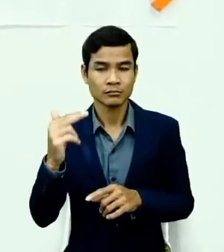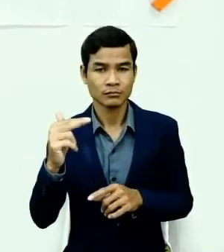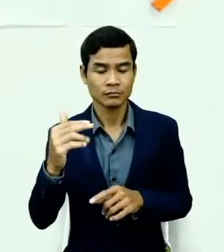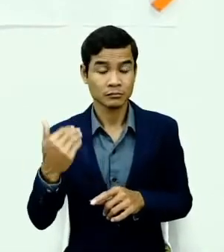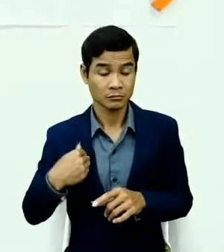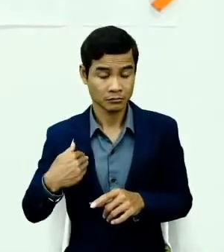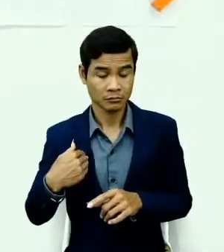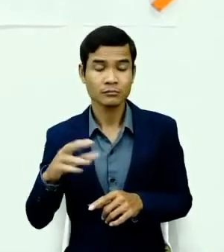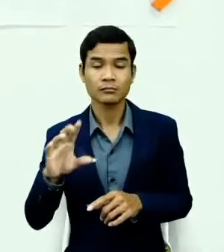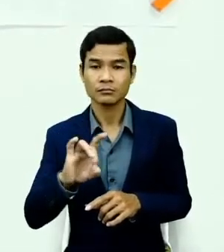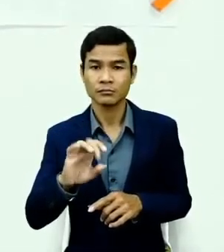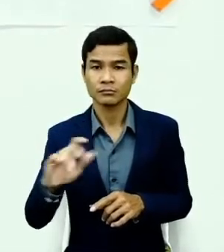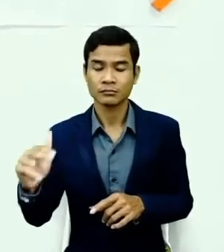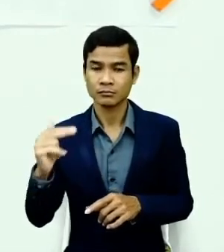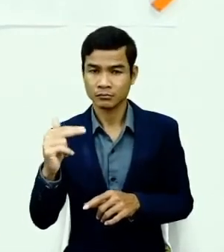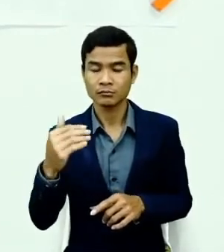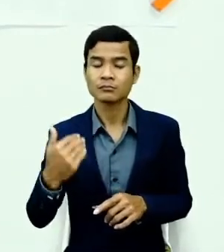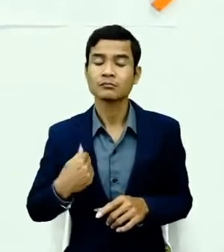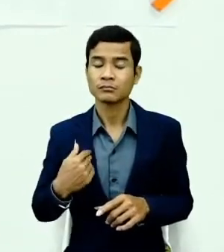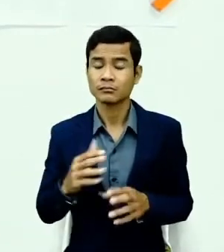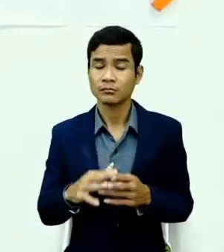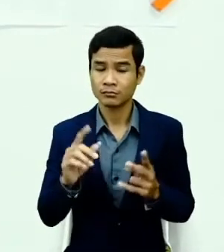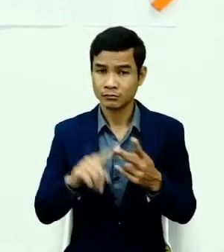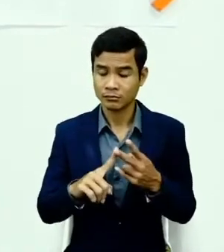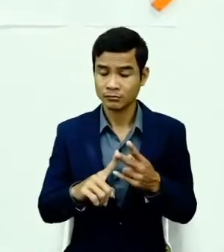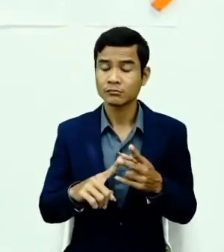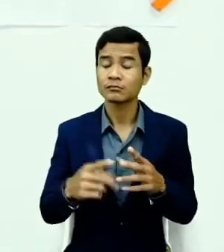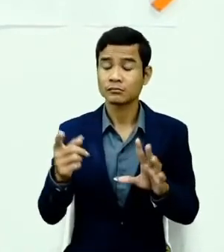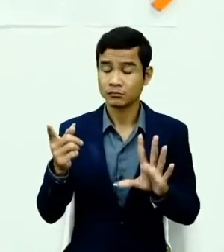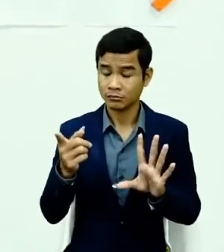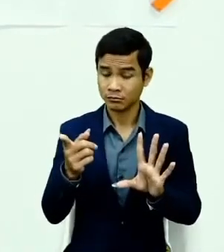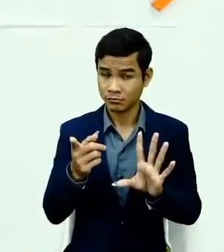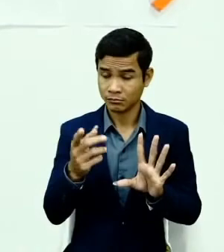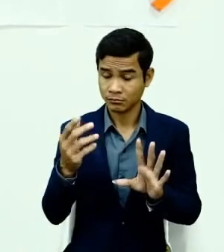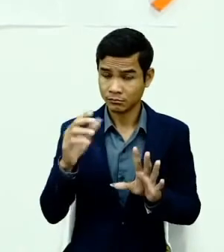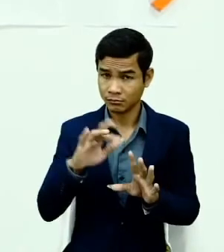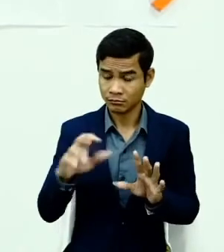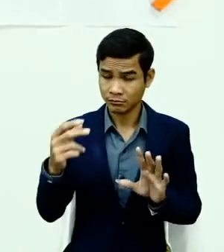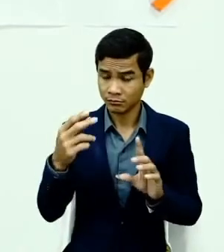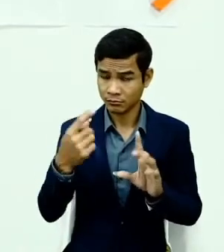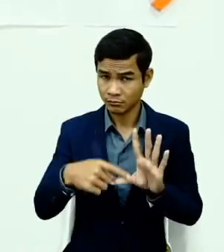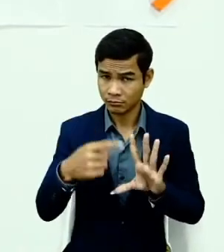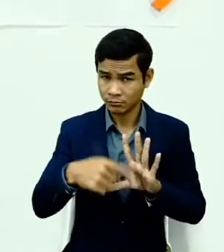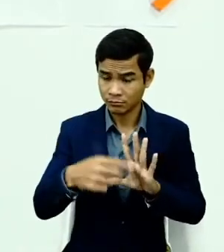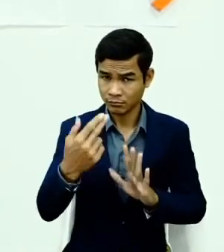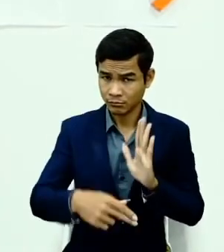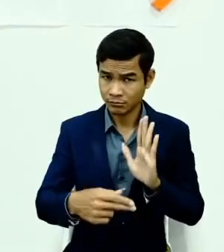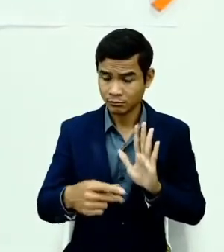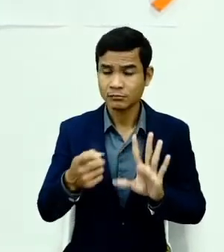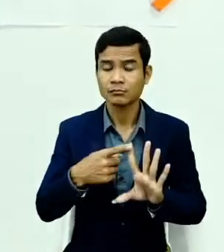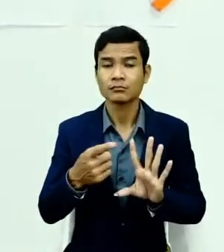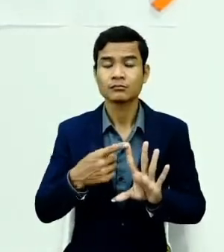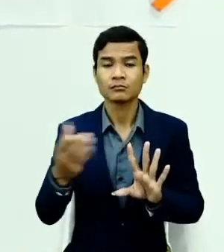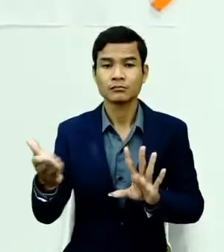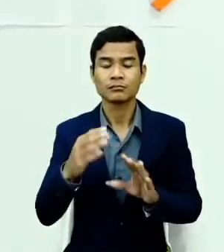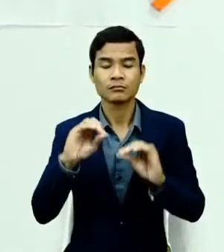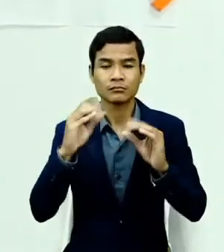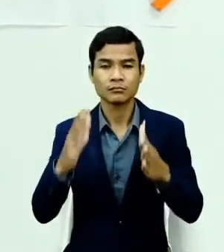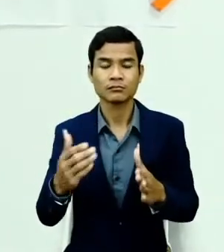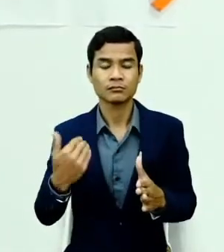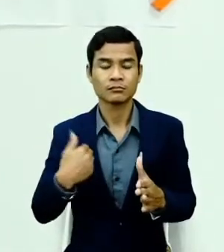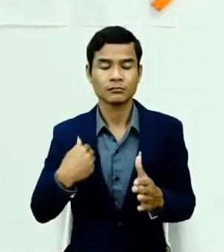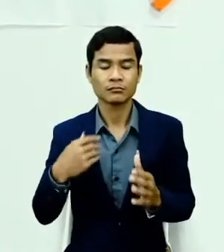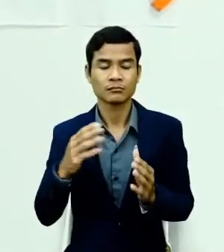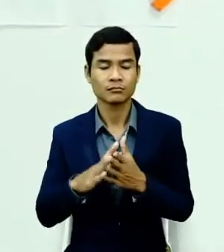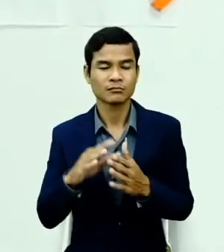ចាមានហើយមានជញ្ជនាតើហើយគឺមានស្រៈអ្វីទៀតកូនចាគឺស្រអីដែលយើងកំ